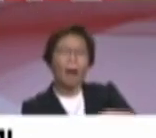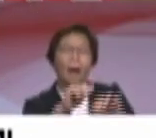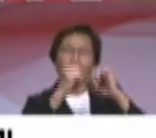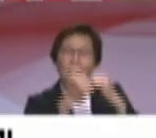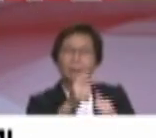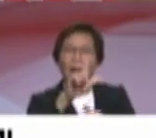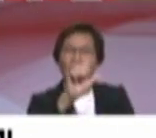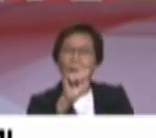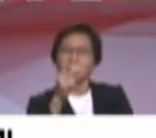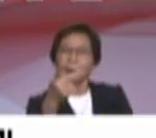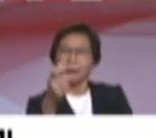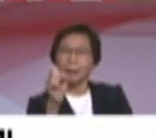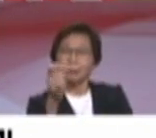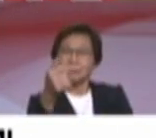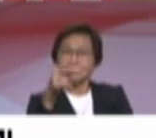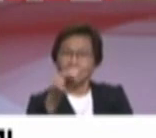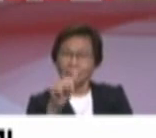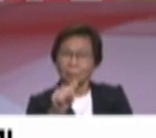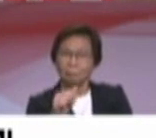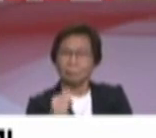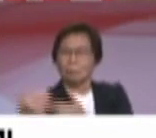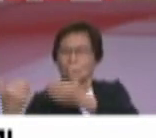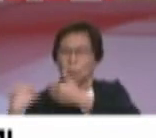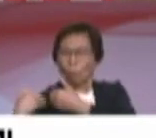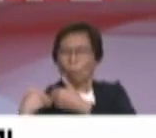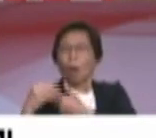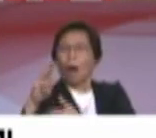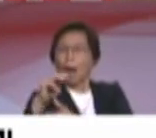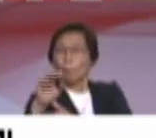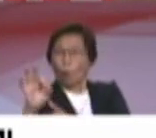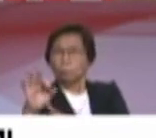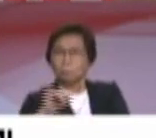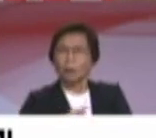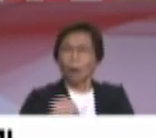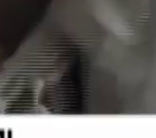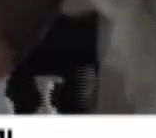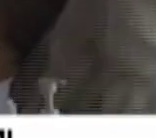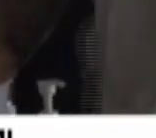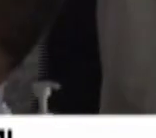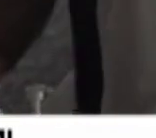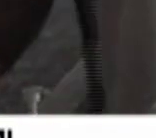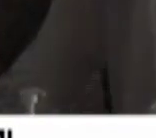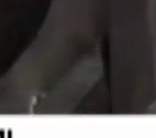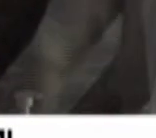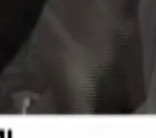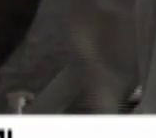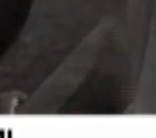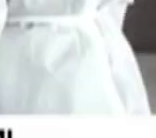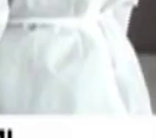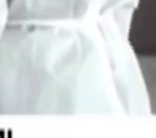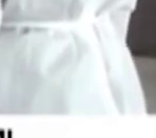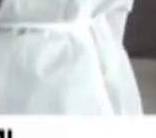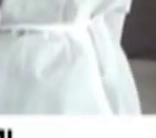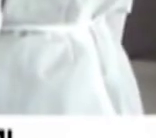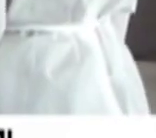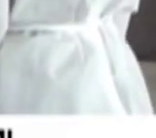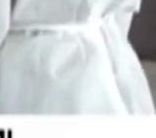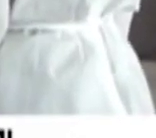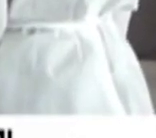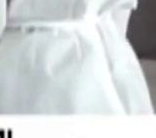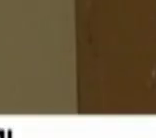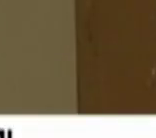Pakar ekonomi sambut baik pengumuman pakej bantuan PERMAI bernilai RM15 bilion oleh Perdana Menteri semalam. Pada masa sama, mereka bimbang dengan